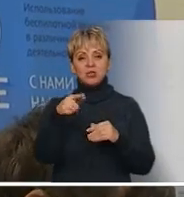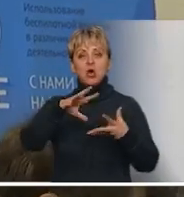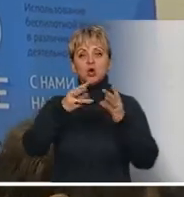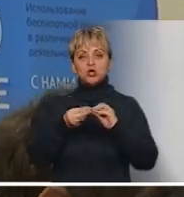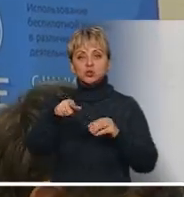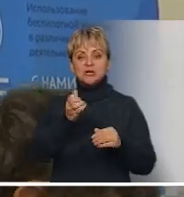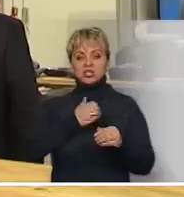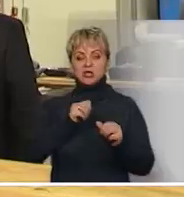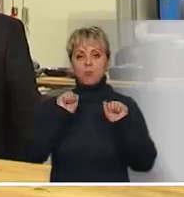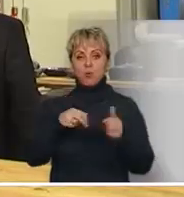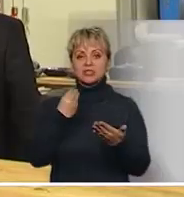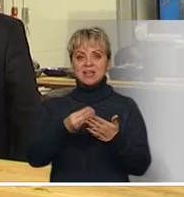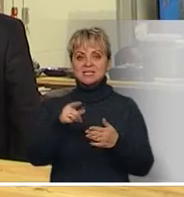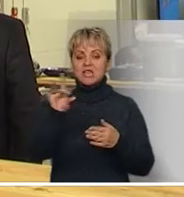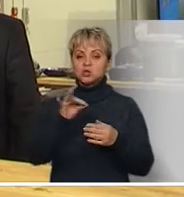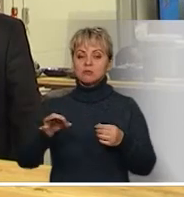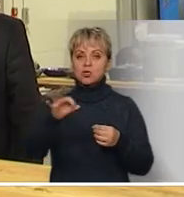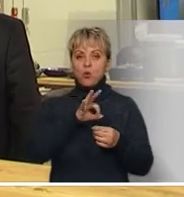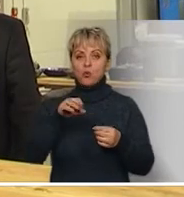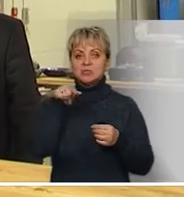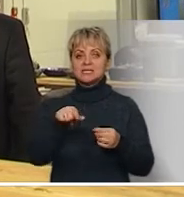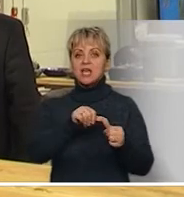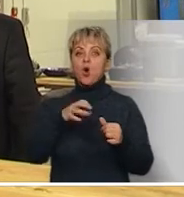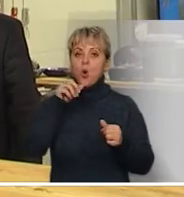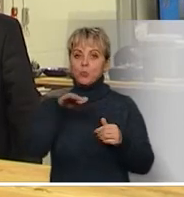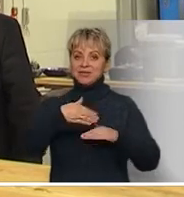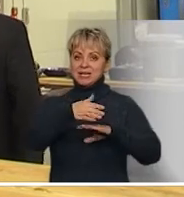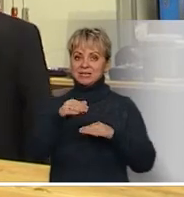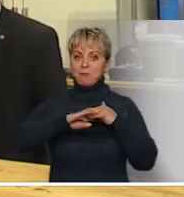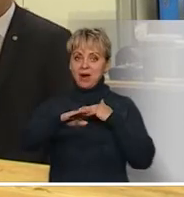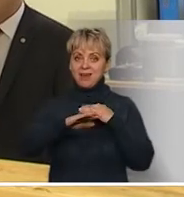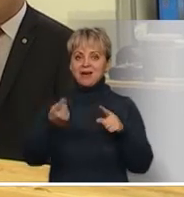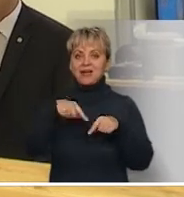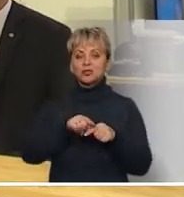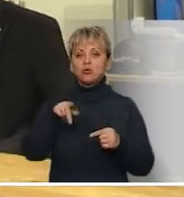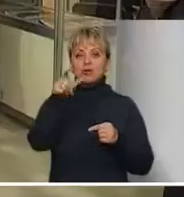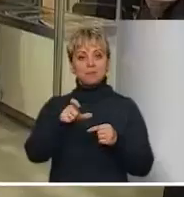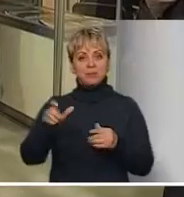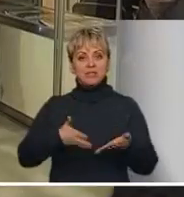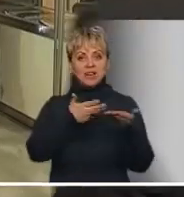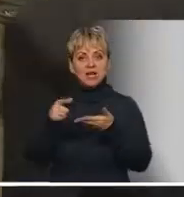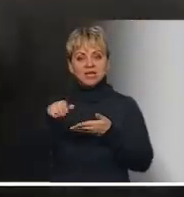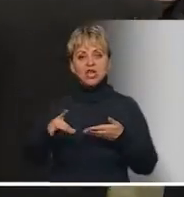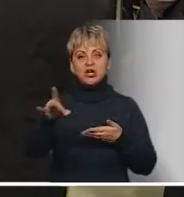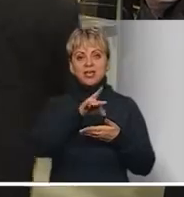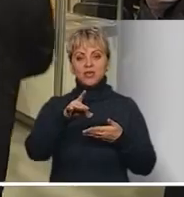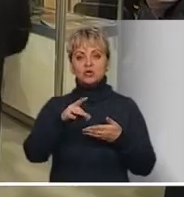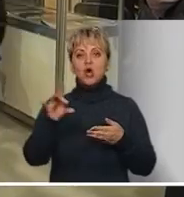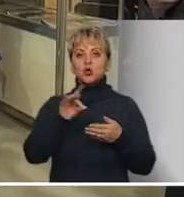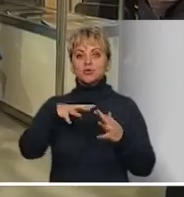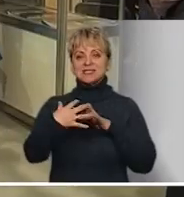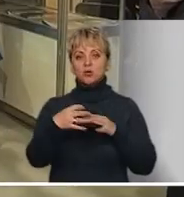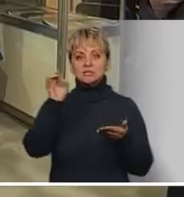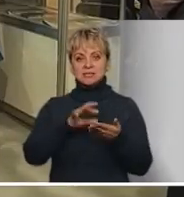к ним. Результаты желающие смогут оценить в Ростовской области на опытных делянках, которые партнерам предоставит